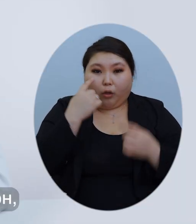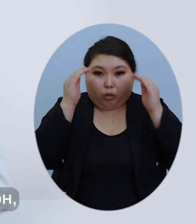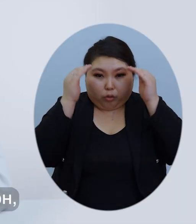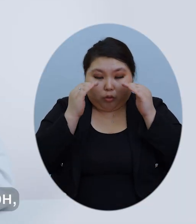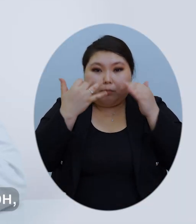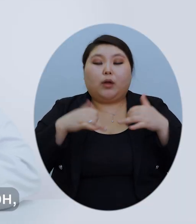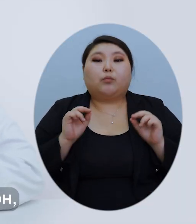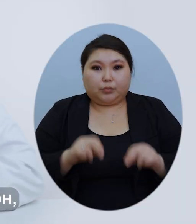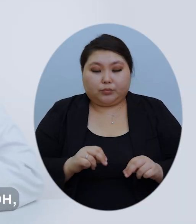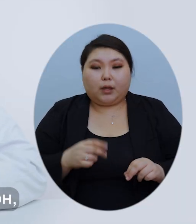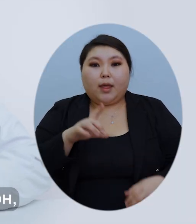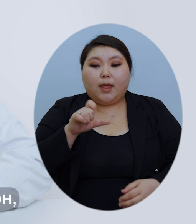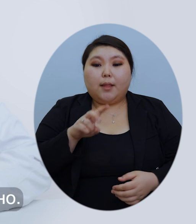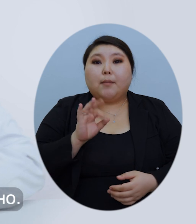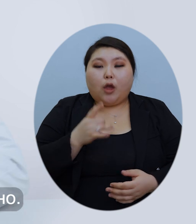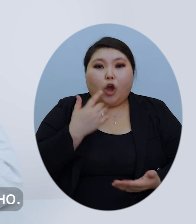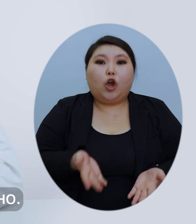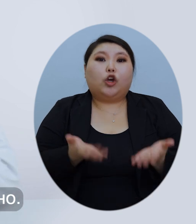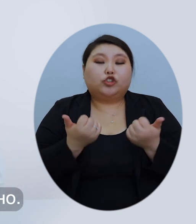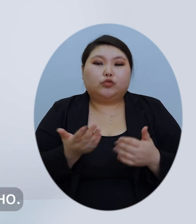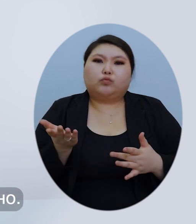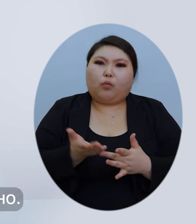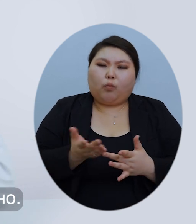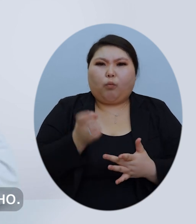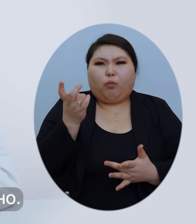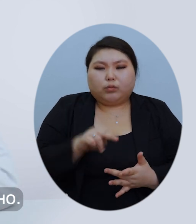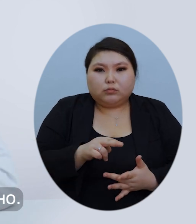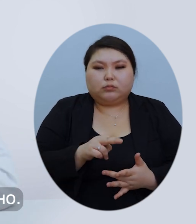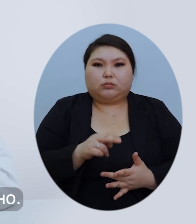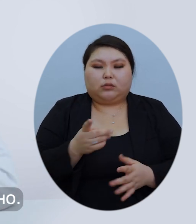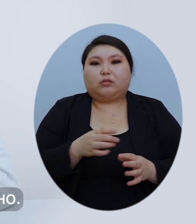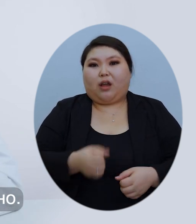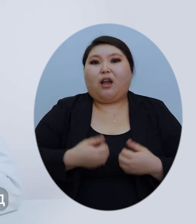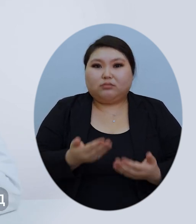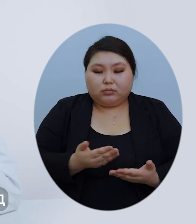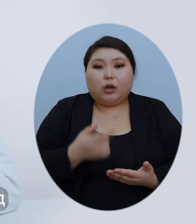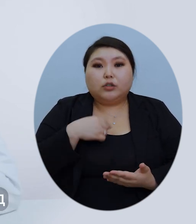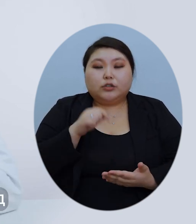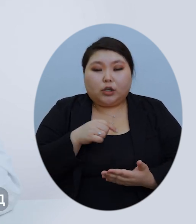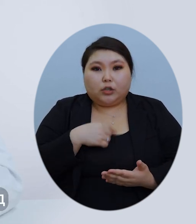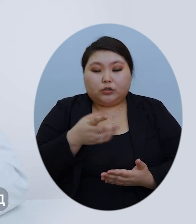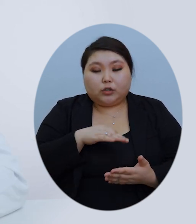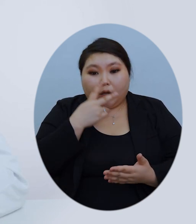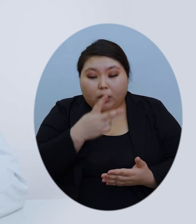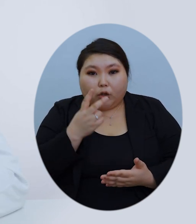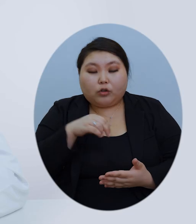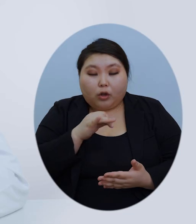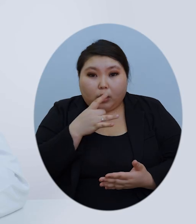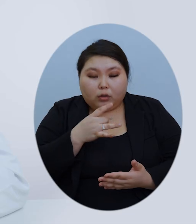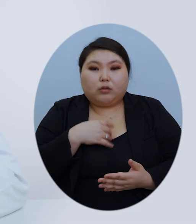болдог. Хэлбэрийн хувьд хөнгөн, дунд, хүнд хэлбэрүүдээр тохиолдож болно. Дооцтой хүүхдүүдэд дараах шинжүүд